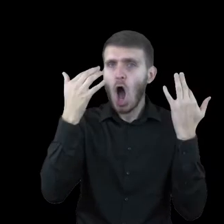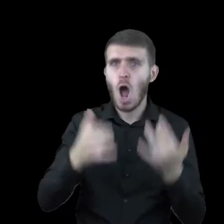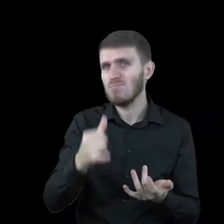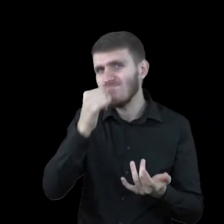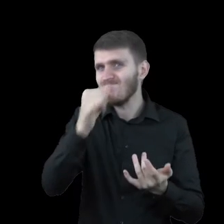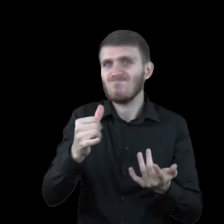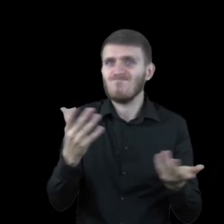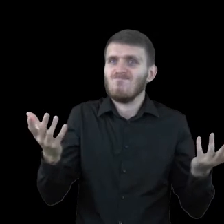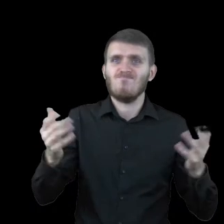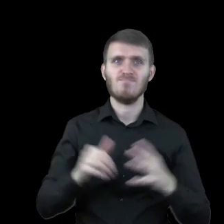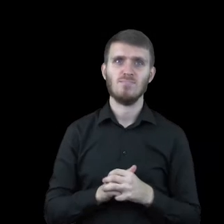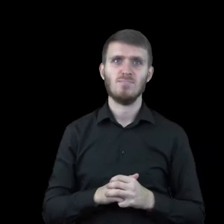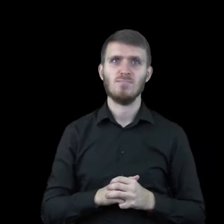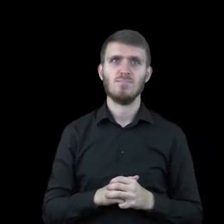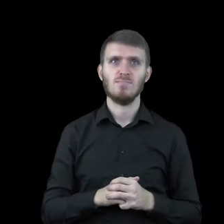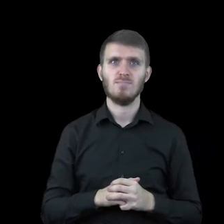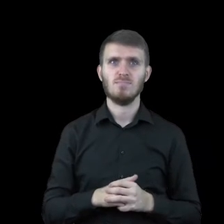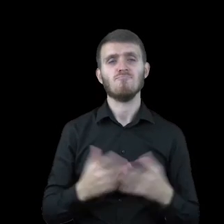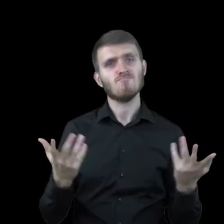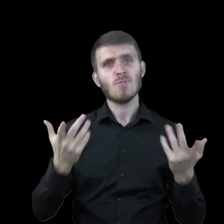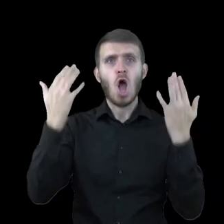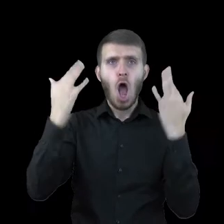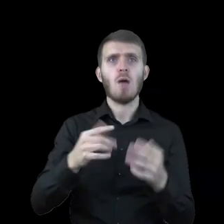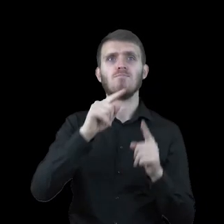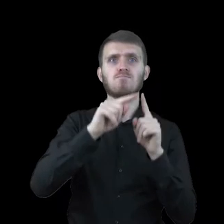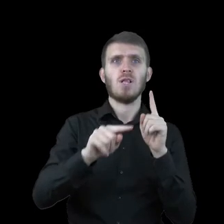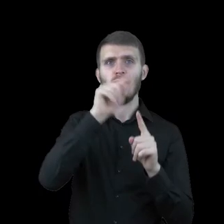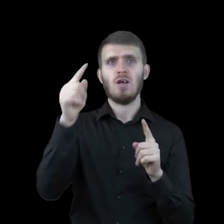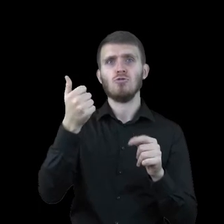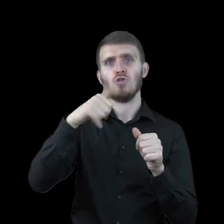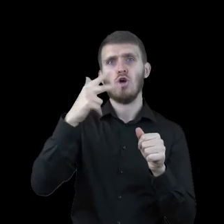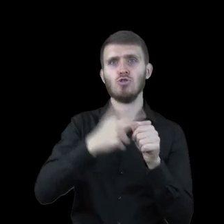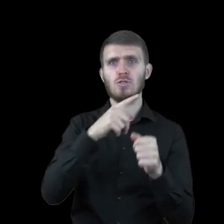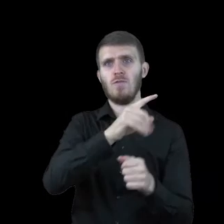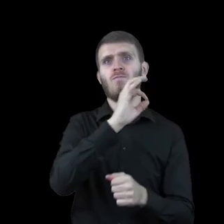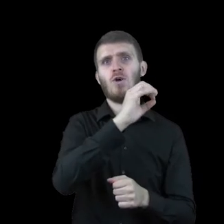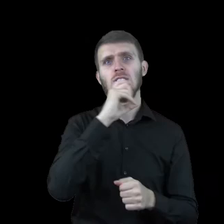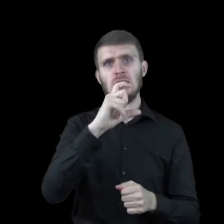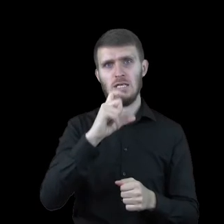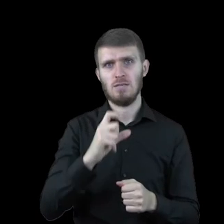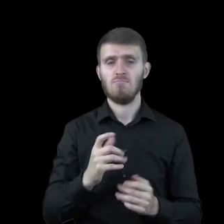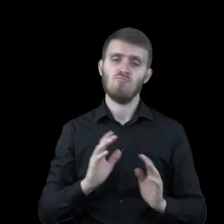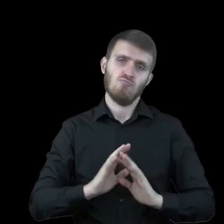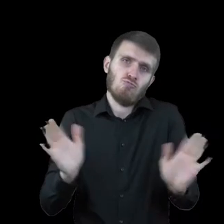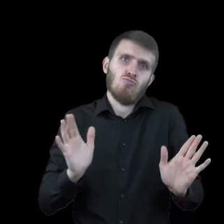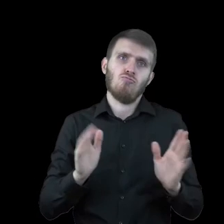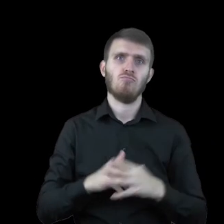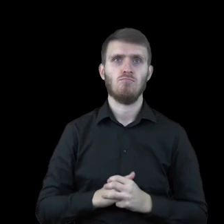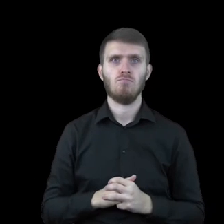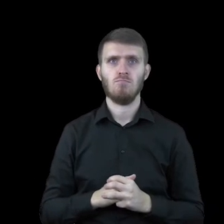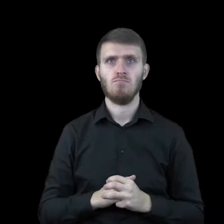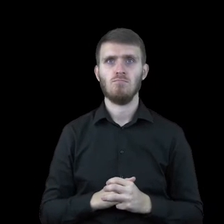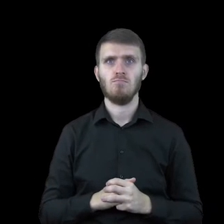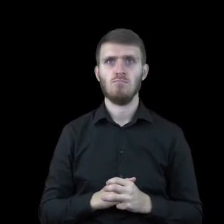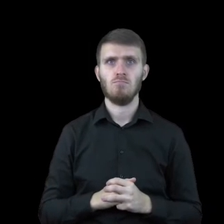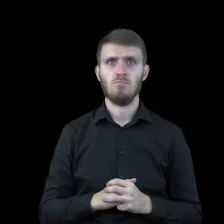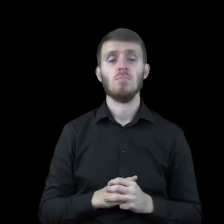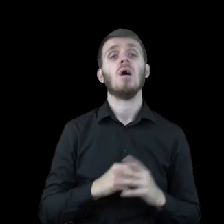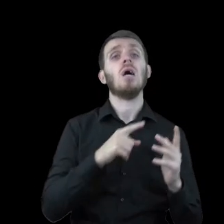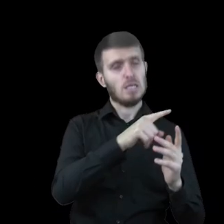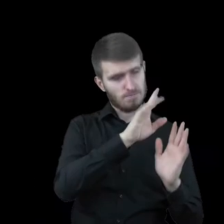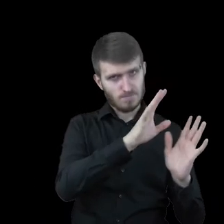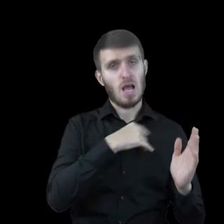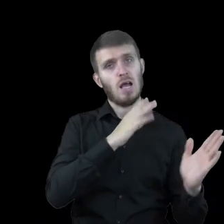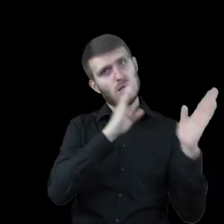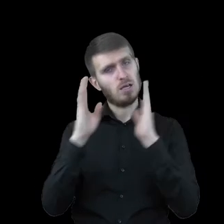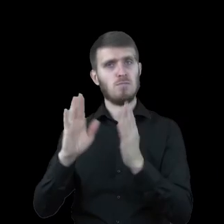już zrobić, zrobić, czyli rozwiązaliśmy nasz problem. Długość tego boku jest równa pierwiastek ze 130. I